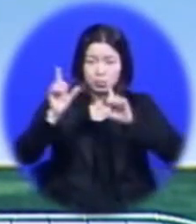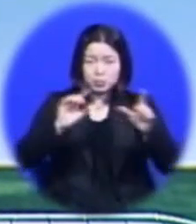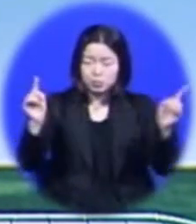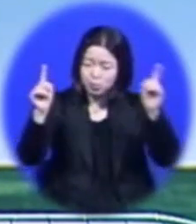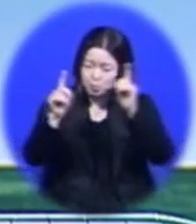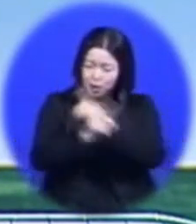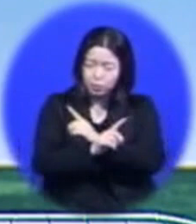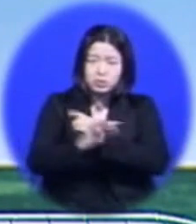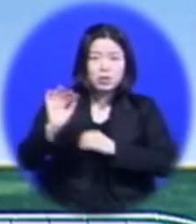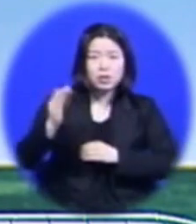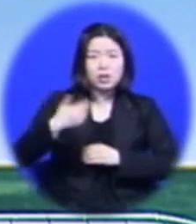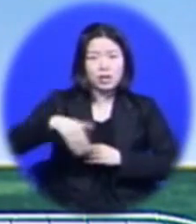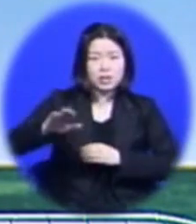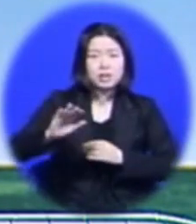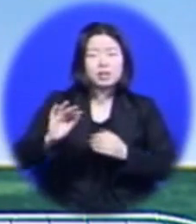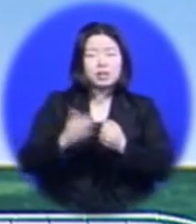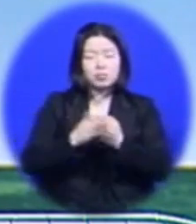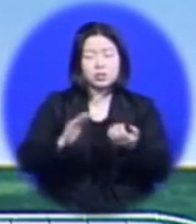바꿔져 가니까.